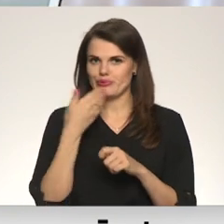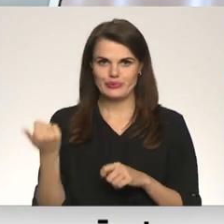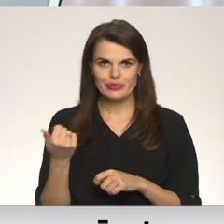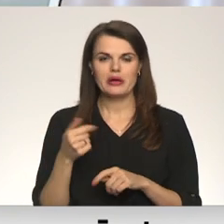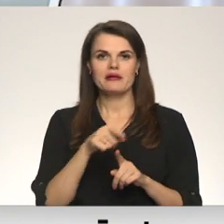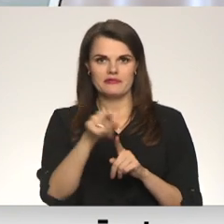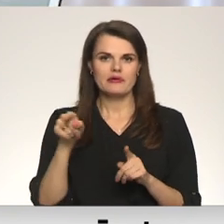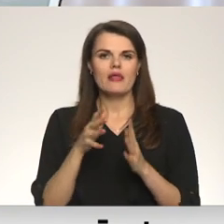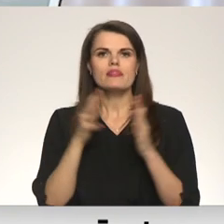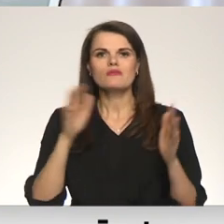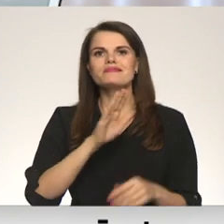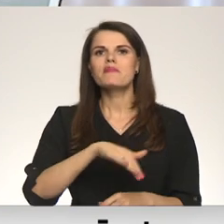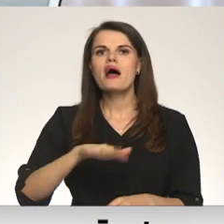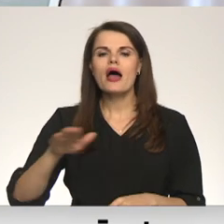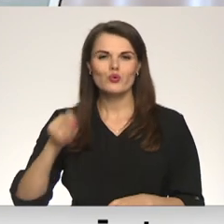viņiem ir ļoti daudz bērnu.